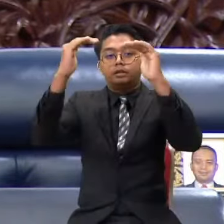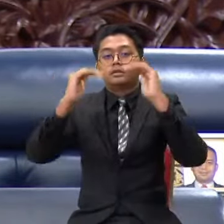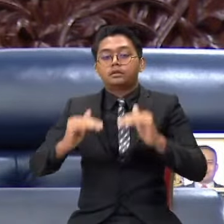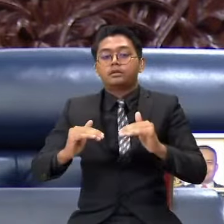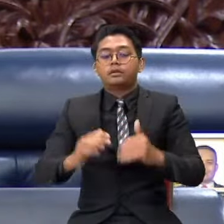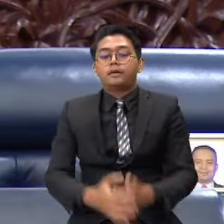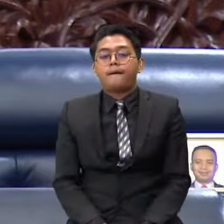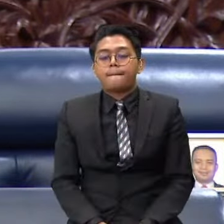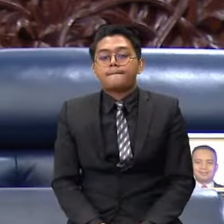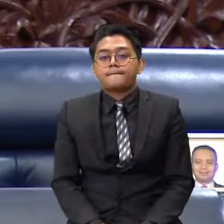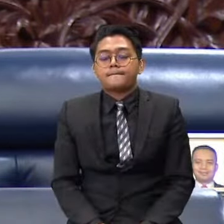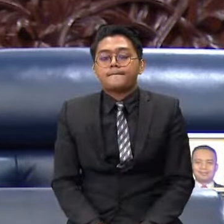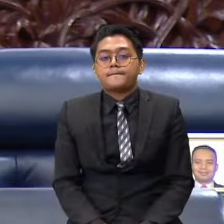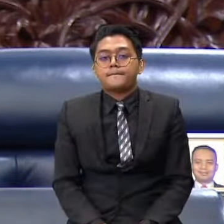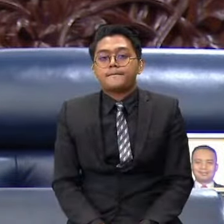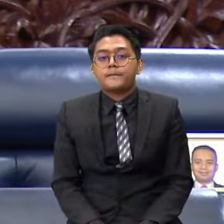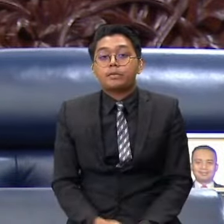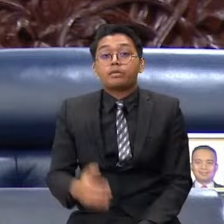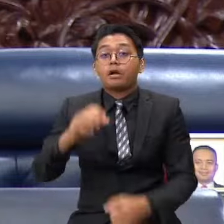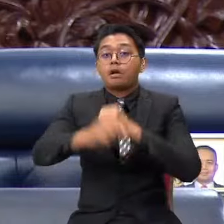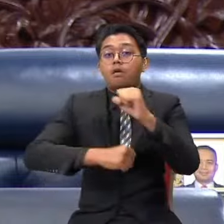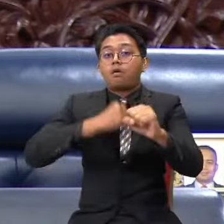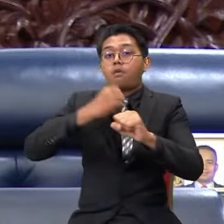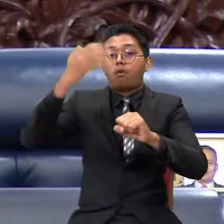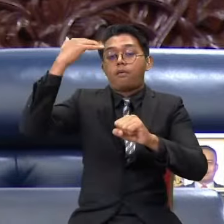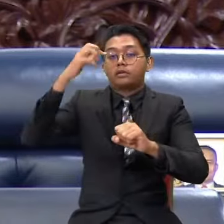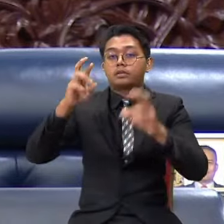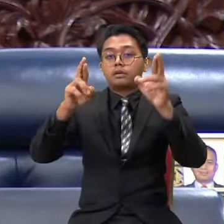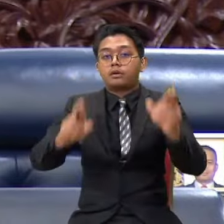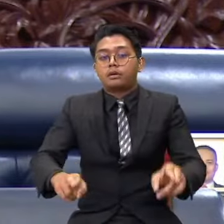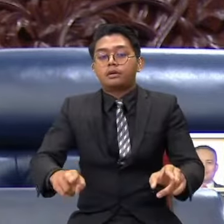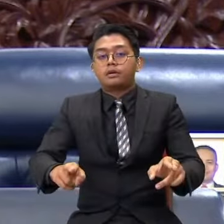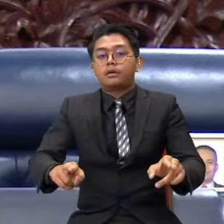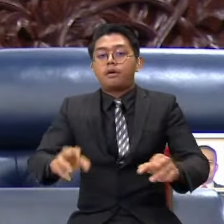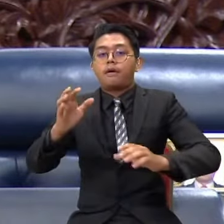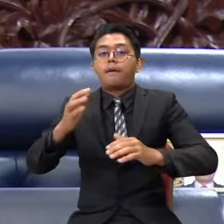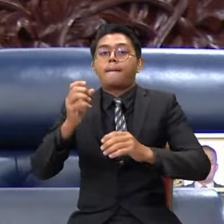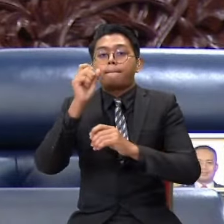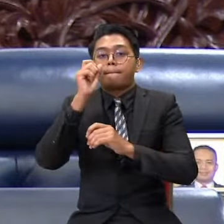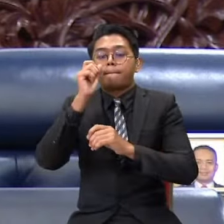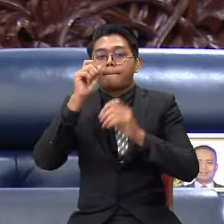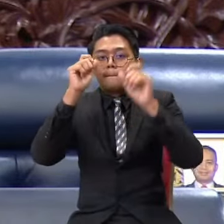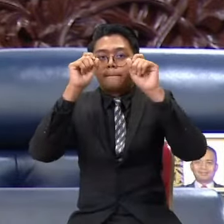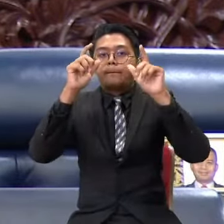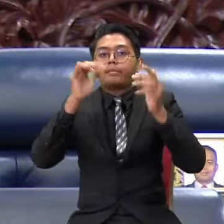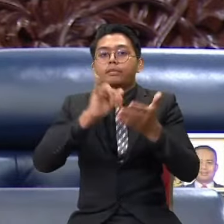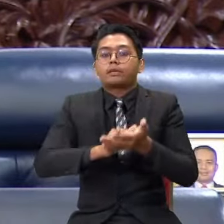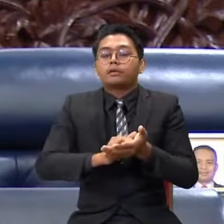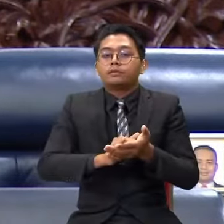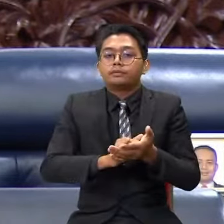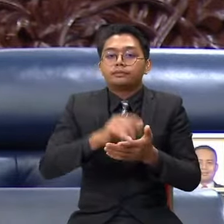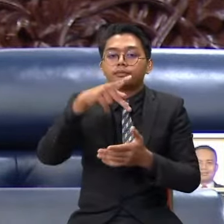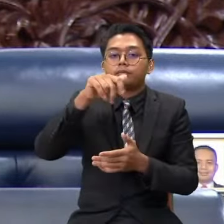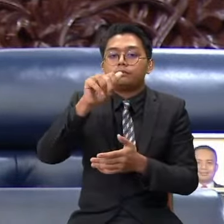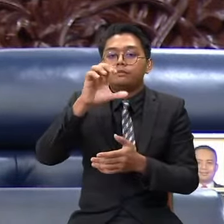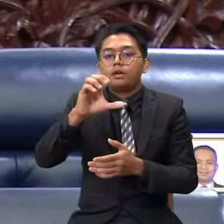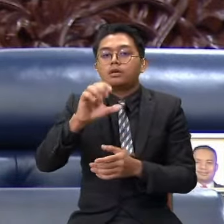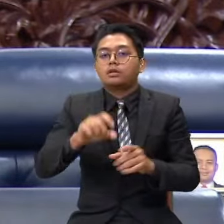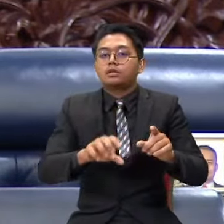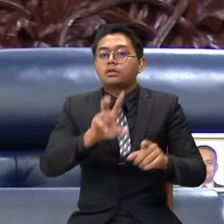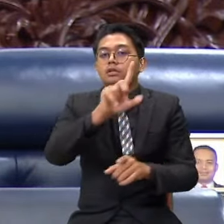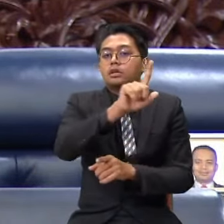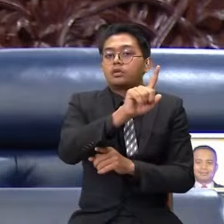ventilator tahun lepas rakyat Malaysia dikejutkan oleh laporan pac bahawa 104 daripada